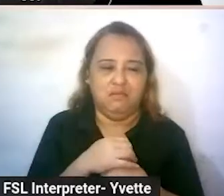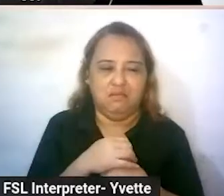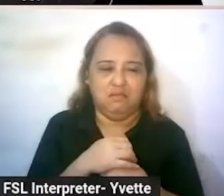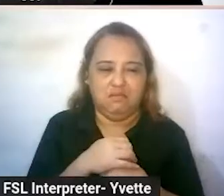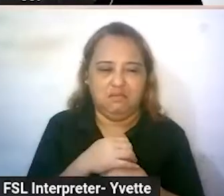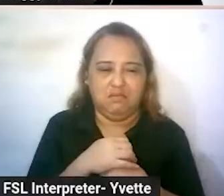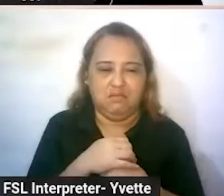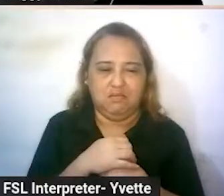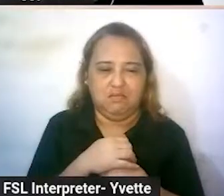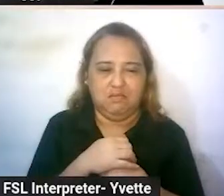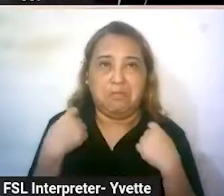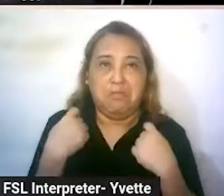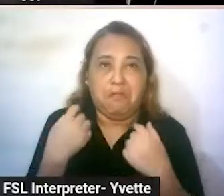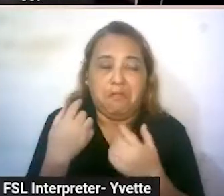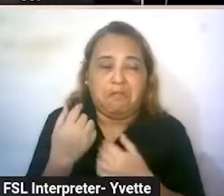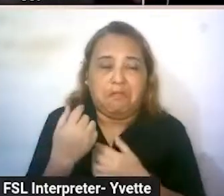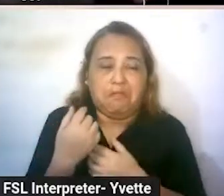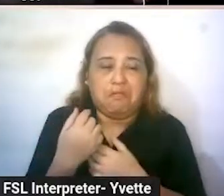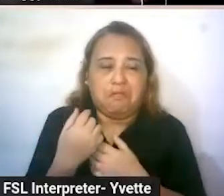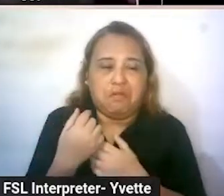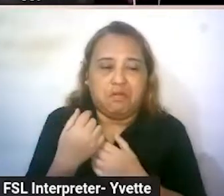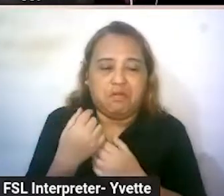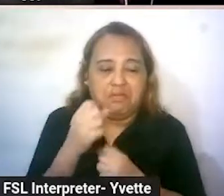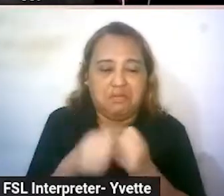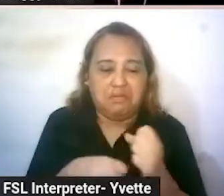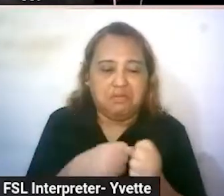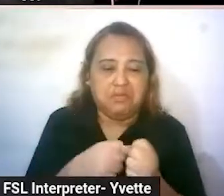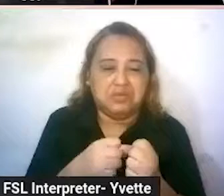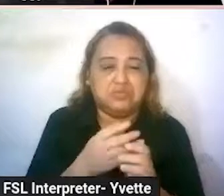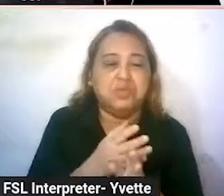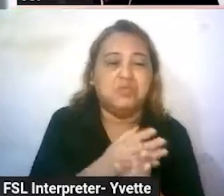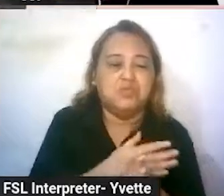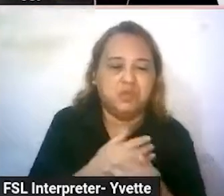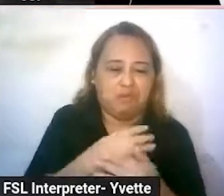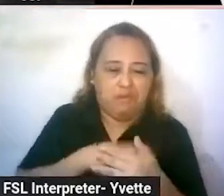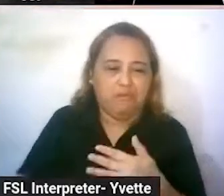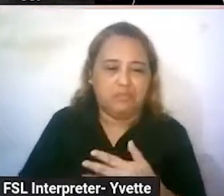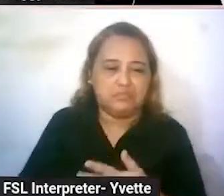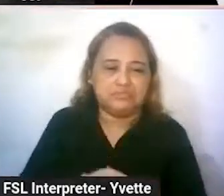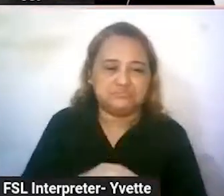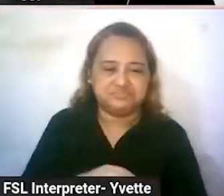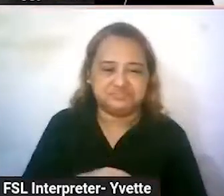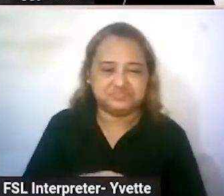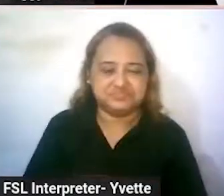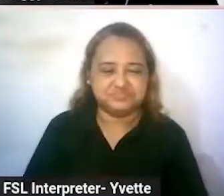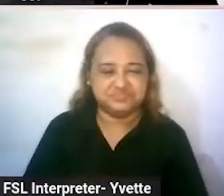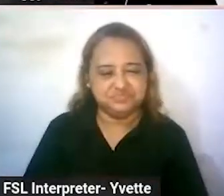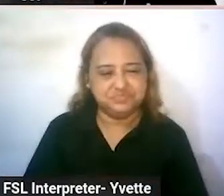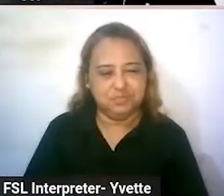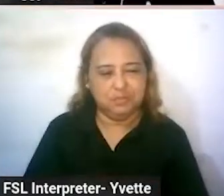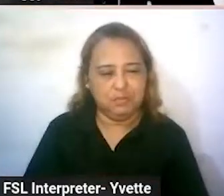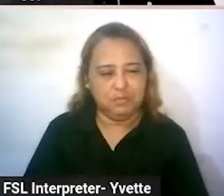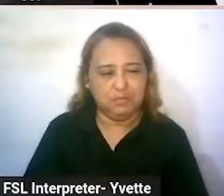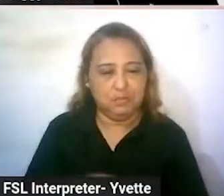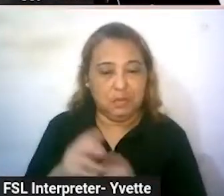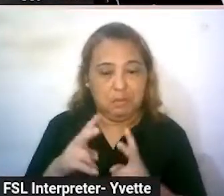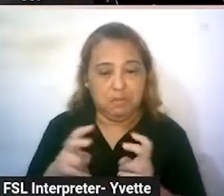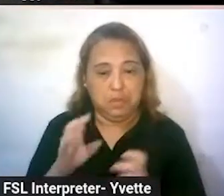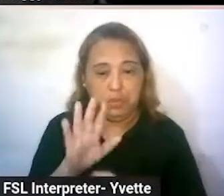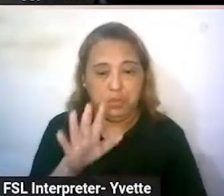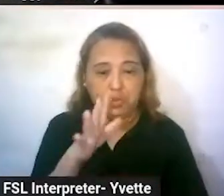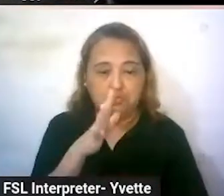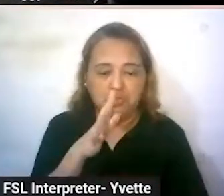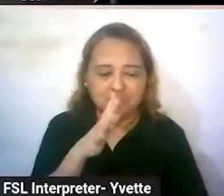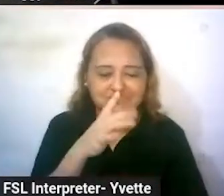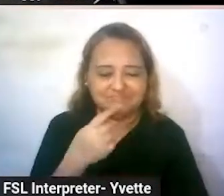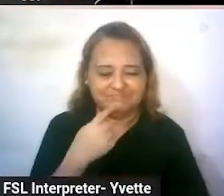years bago siya lumalas. So, Sir Bon, nabanggit ninyo na even your mom was